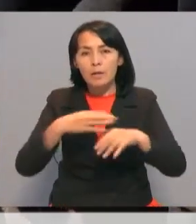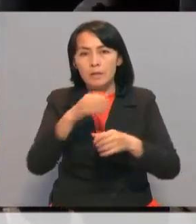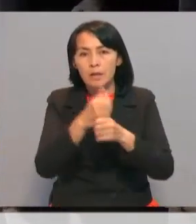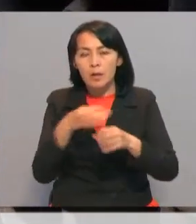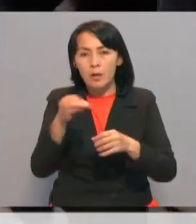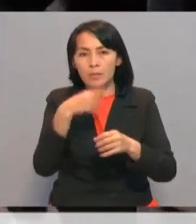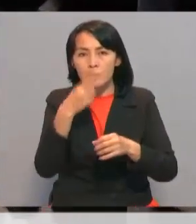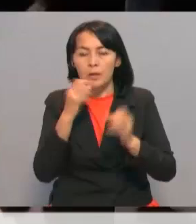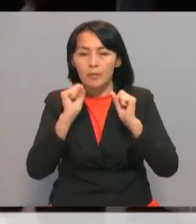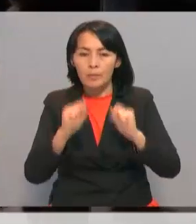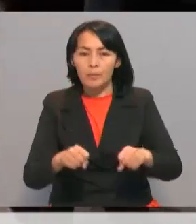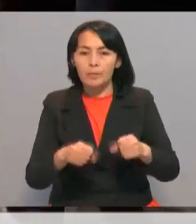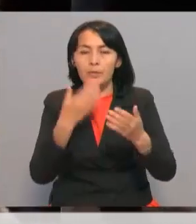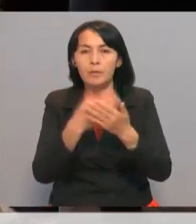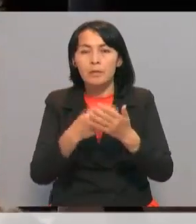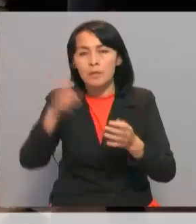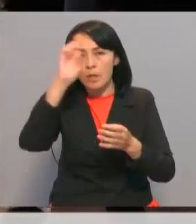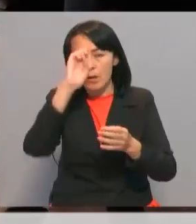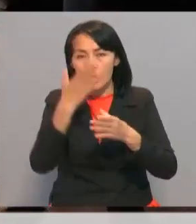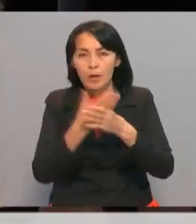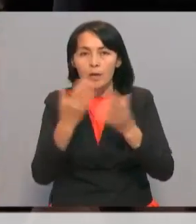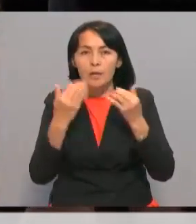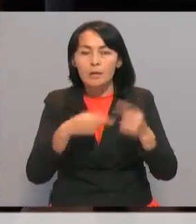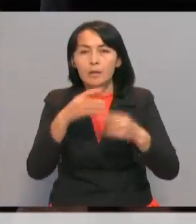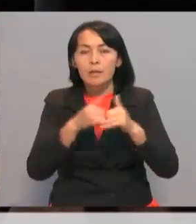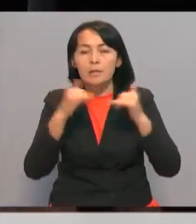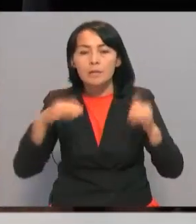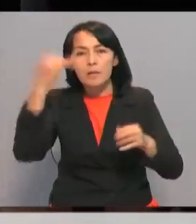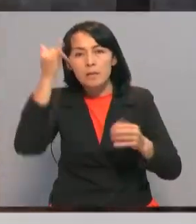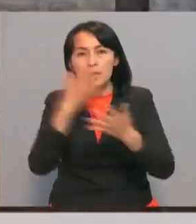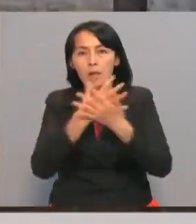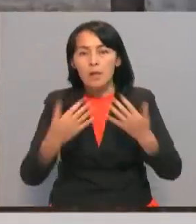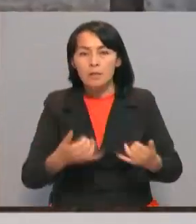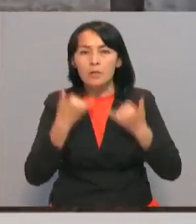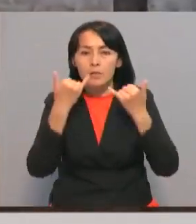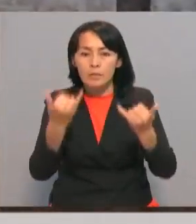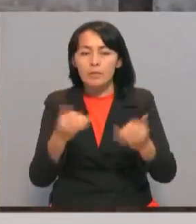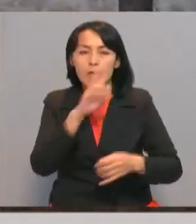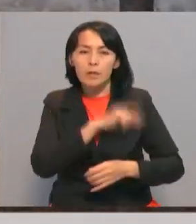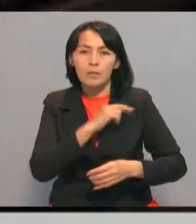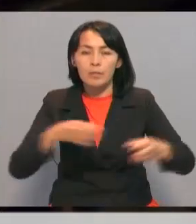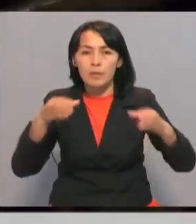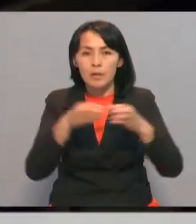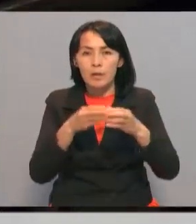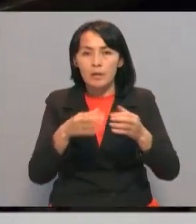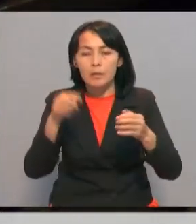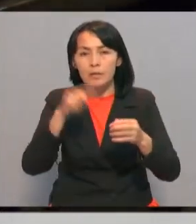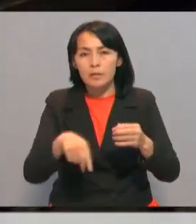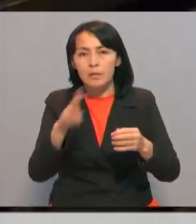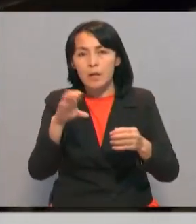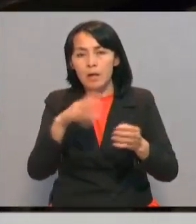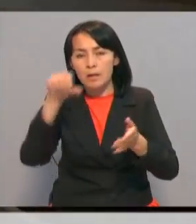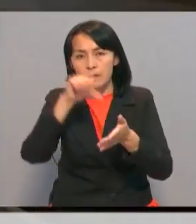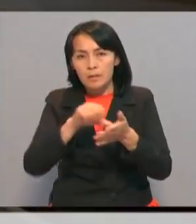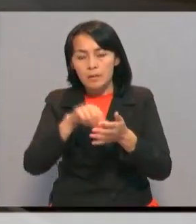Глава области сообщил о возможности предоставления государственной поддержки для развития животноводства и пожелал успеха в работе кооператива. Затем Дархан Сатыбалда